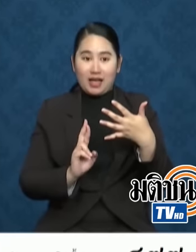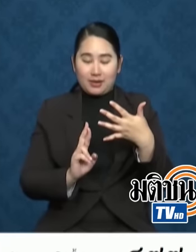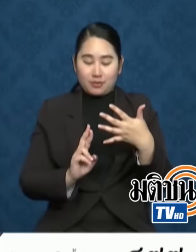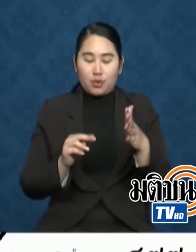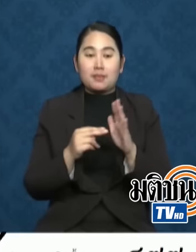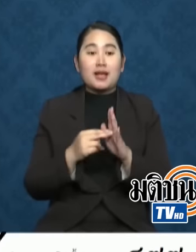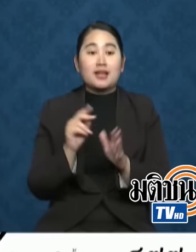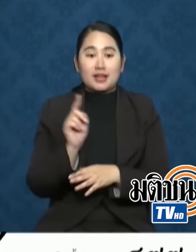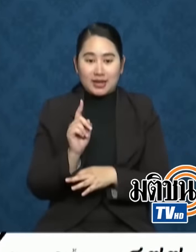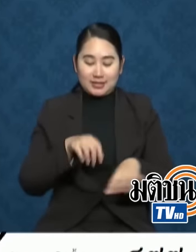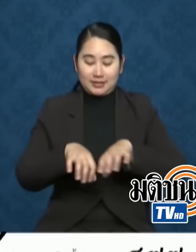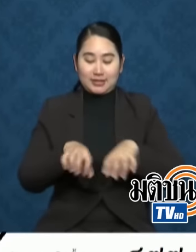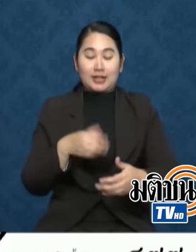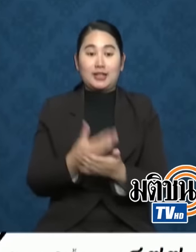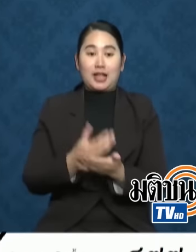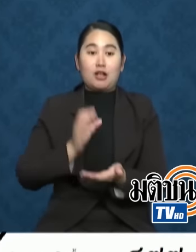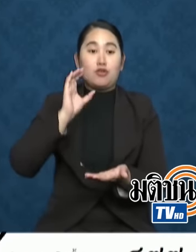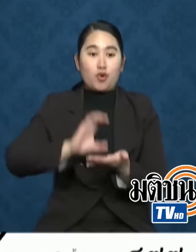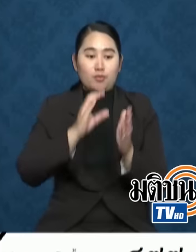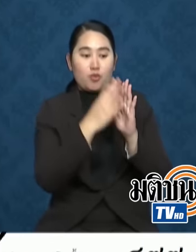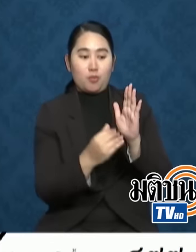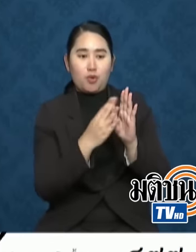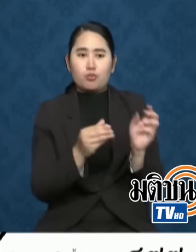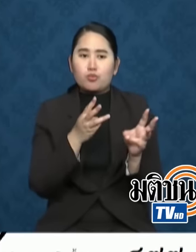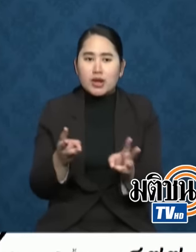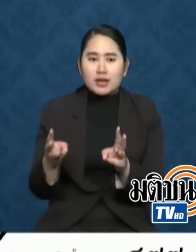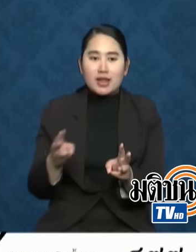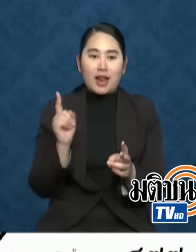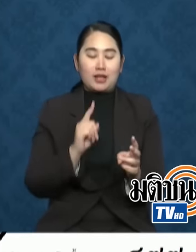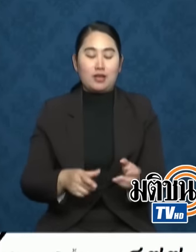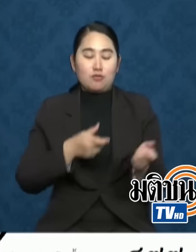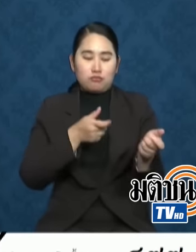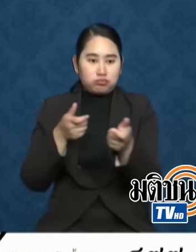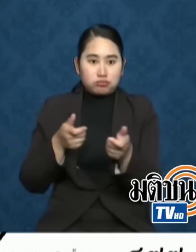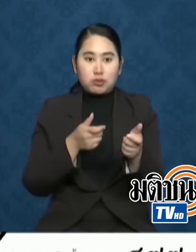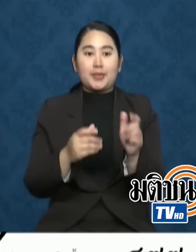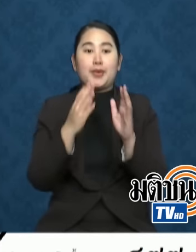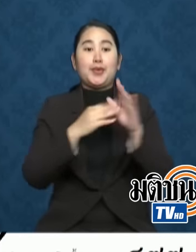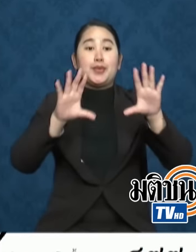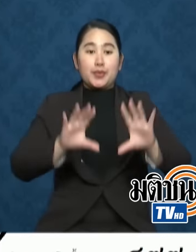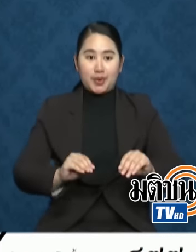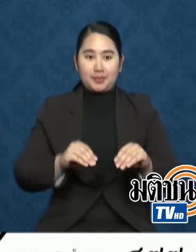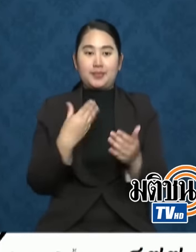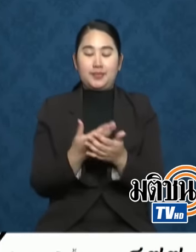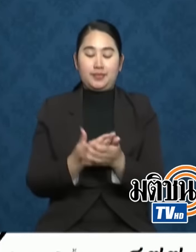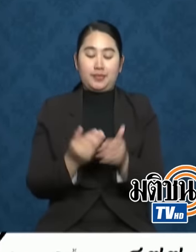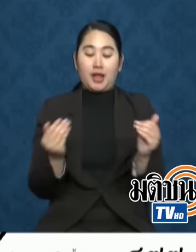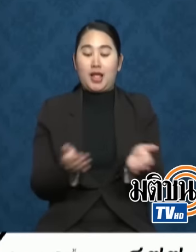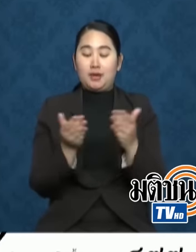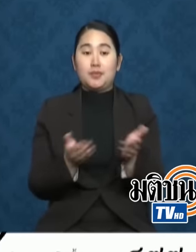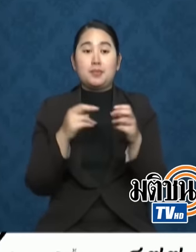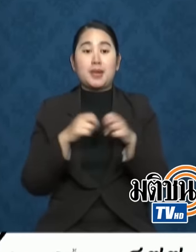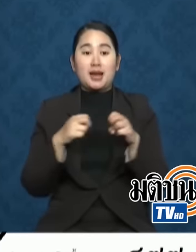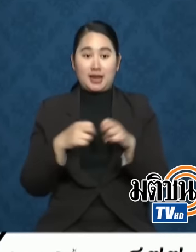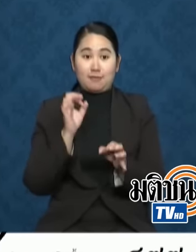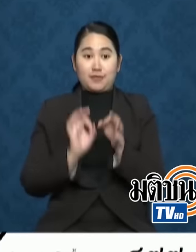คือรับมือด้วยการจัดงบประมาณในการอบรมการดับไฟป่าให้กับต่างประเทศและสนับสนุนงบประมาณในการลดการเผาให้กับต่างประเ